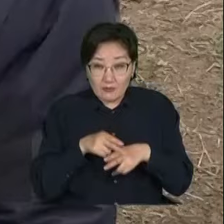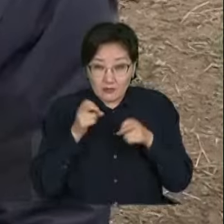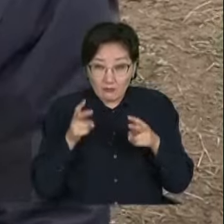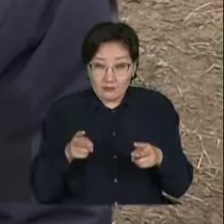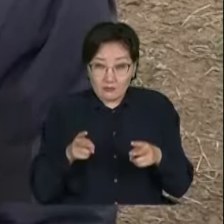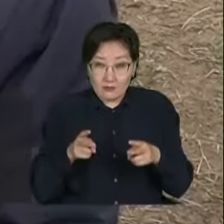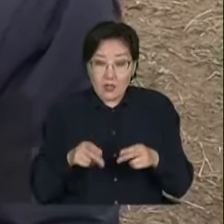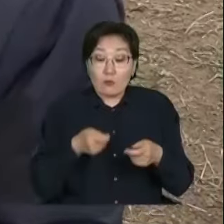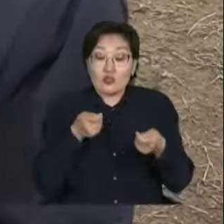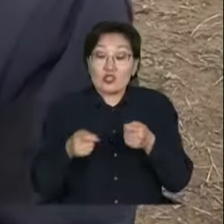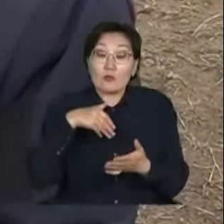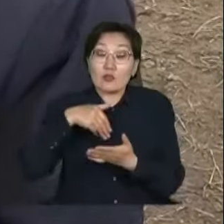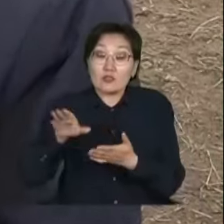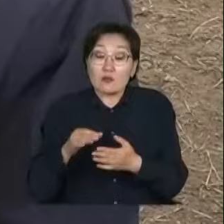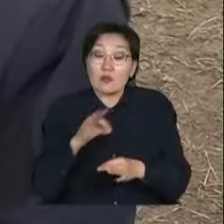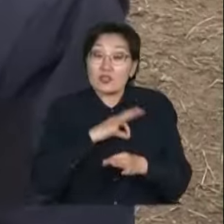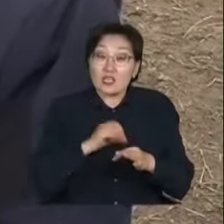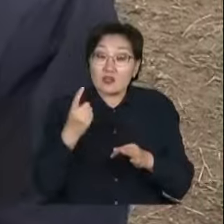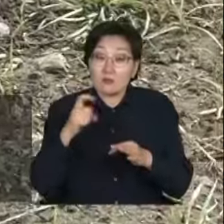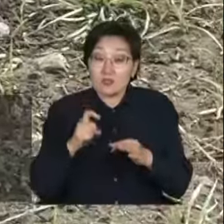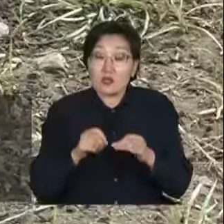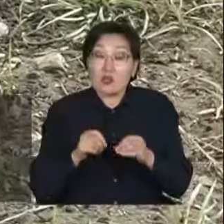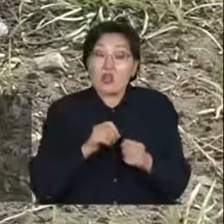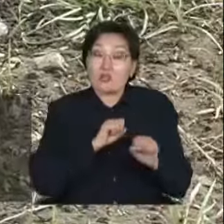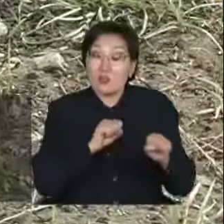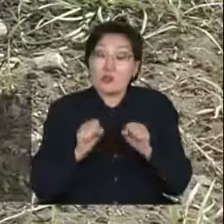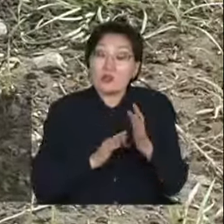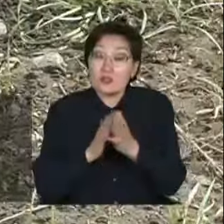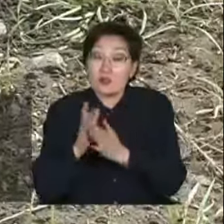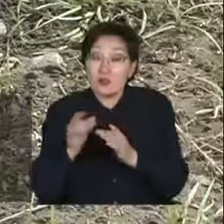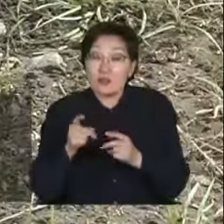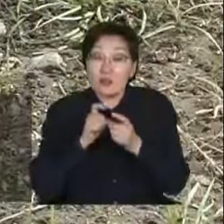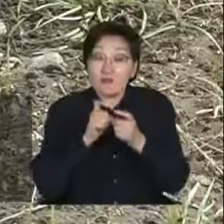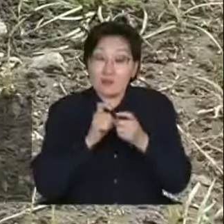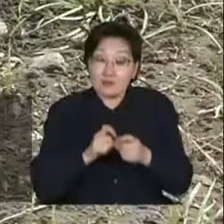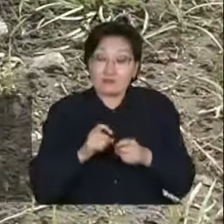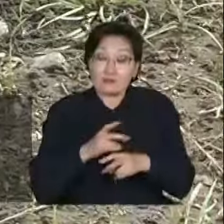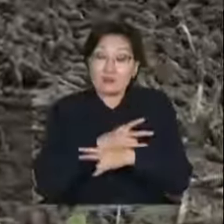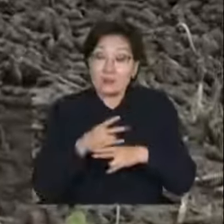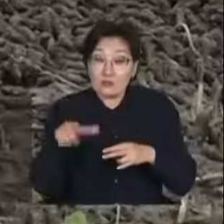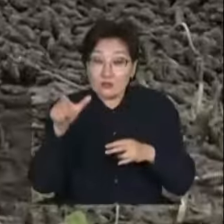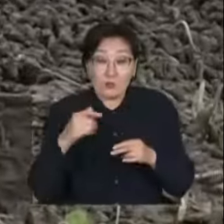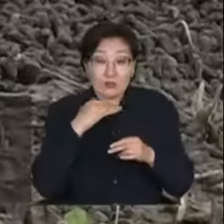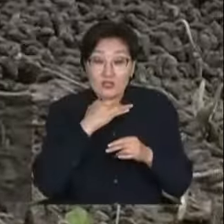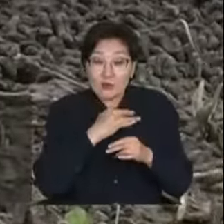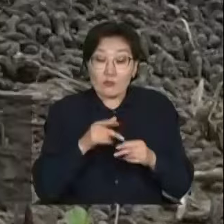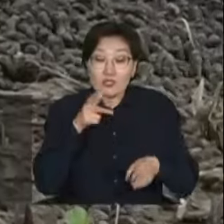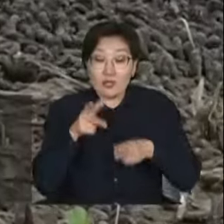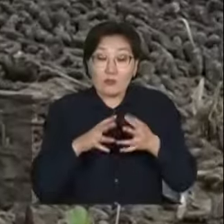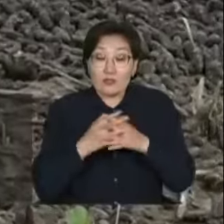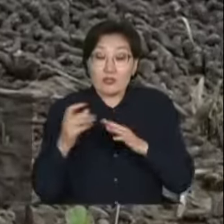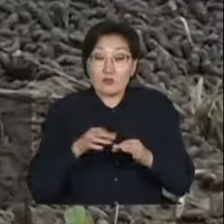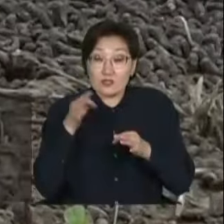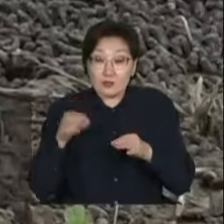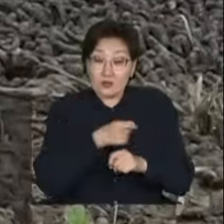безопасность. Чиновники отказались применять химические средства защиты растений для борьбы с вредителями. Однако после многочисленных жалоб аграриев